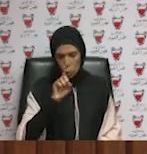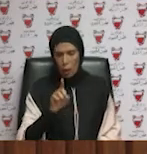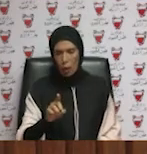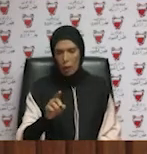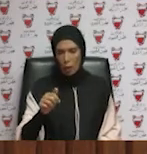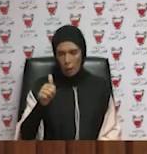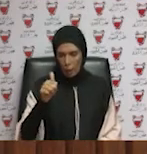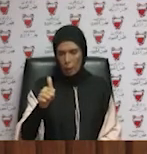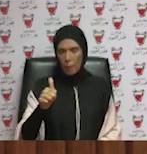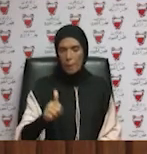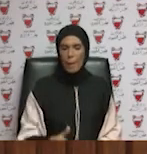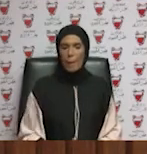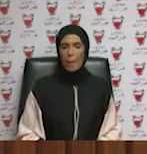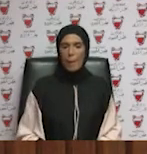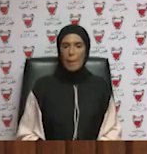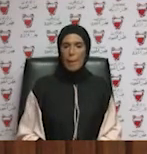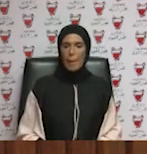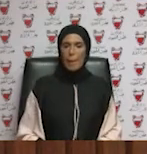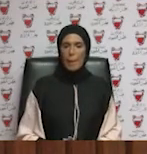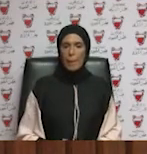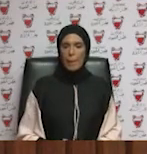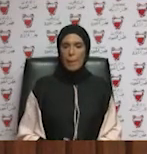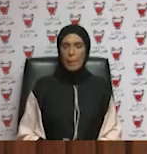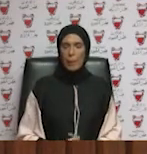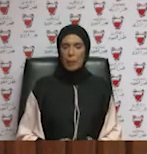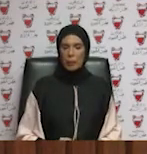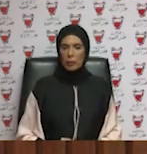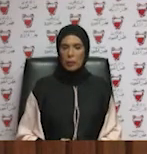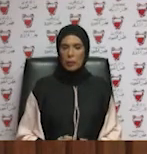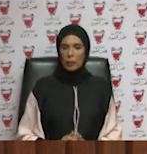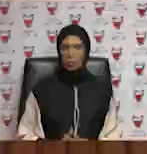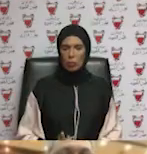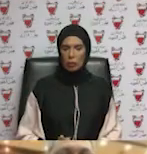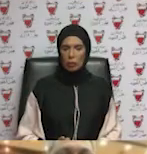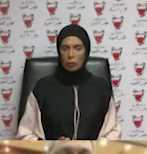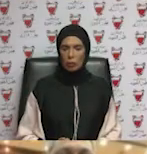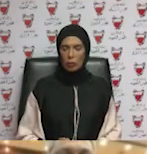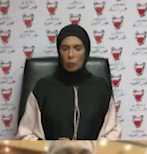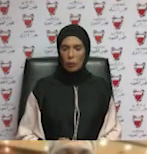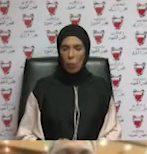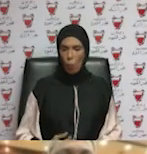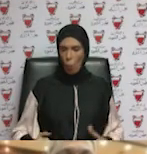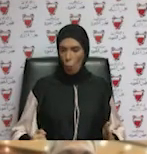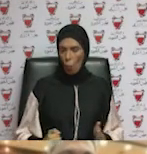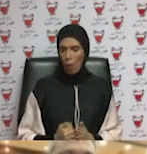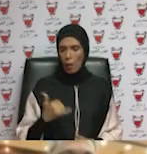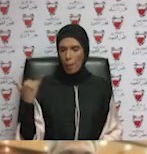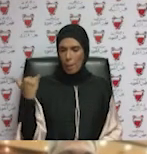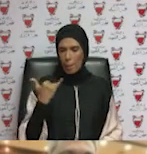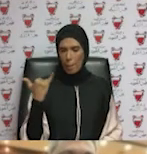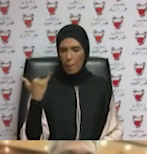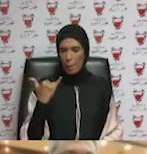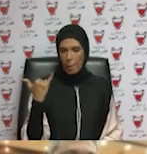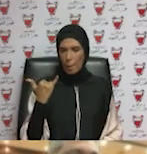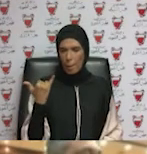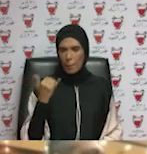يعني إجابة. ولذلك أنا أعتقد أن هذه بتكون وثيقة فعلا احنا راح